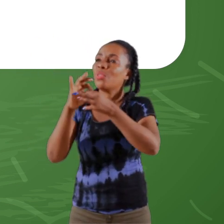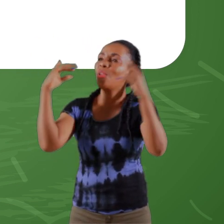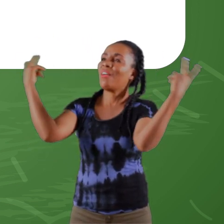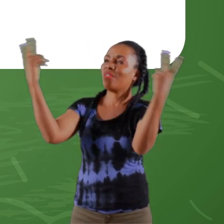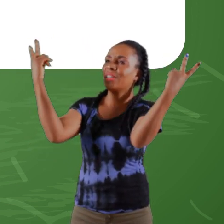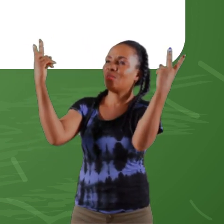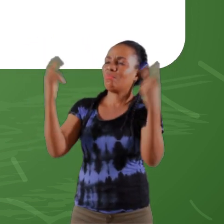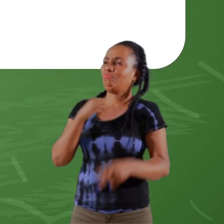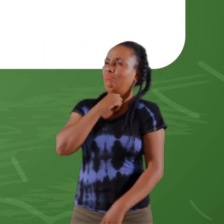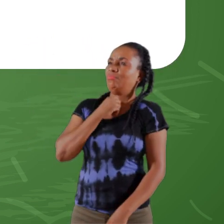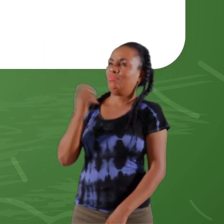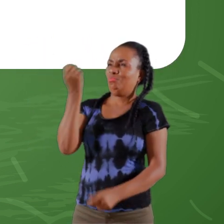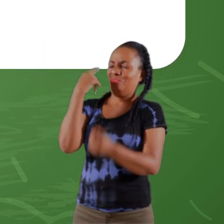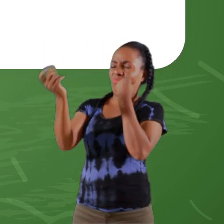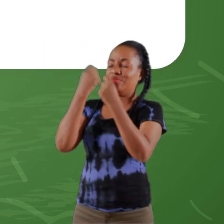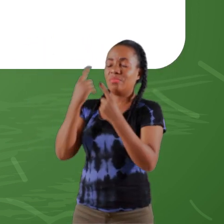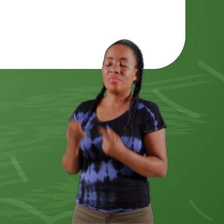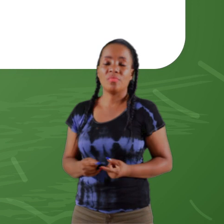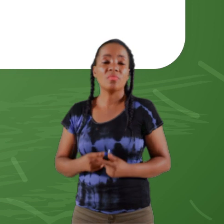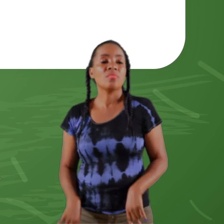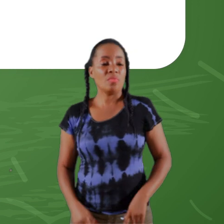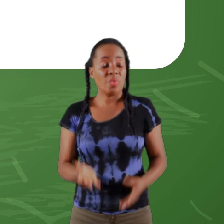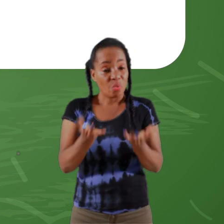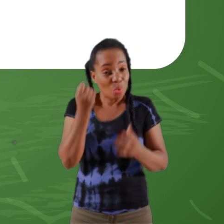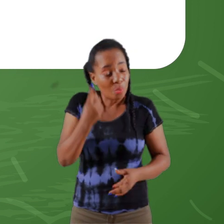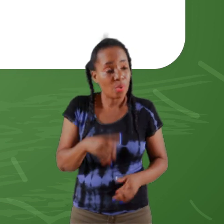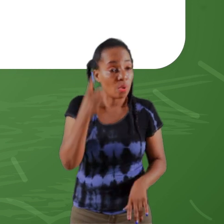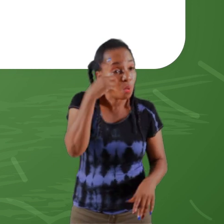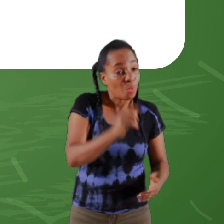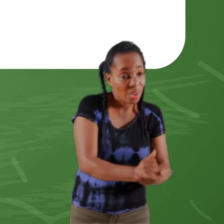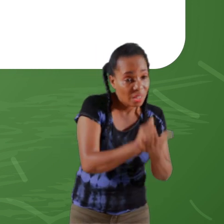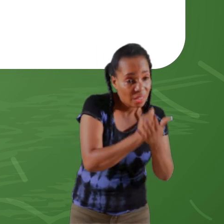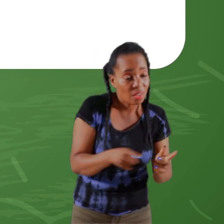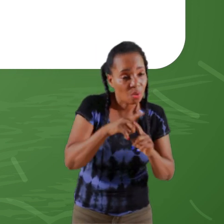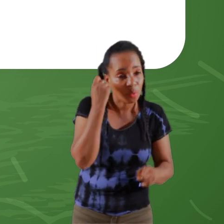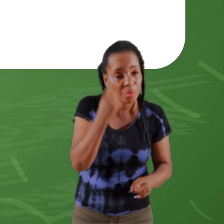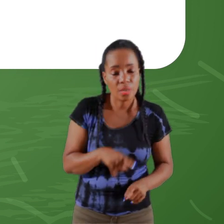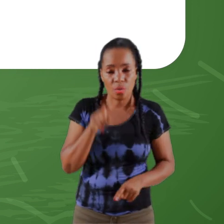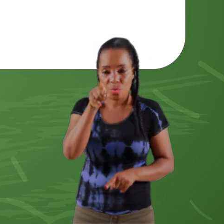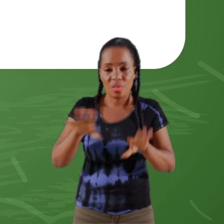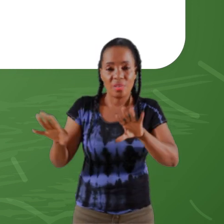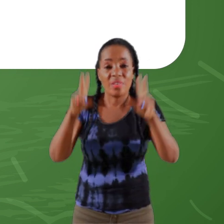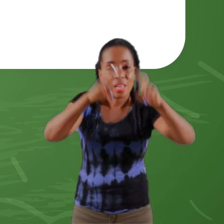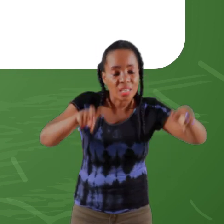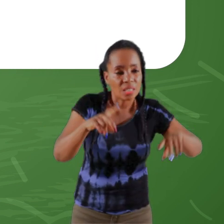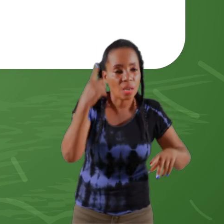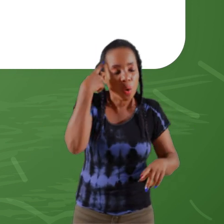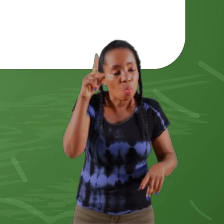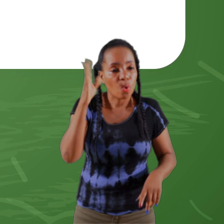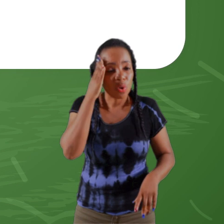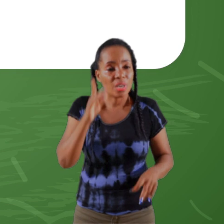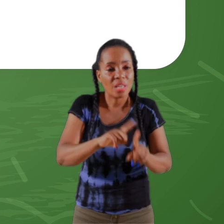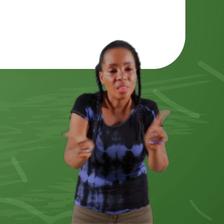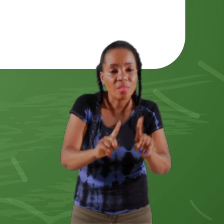veut avoir des explications. Pour l'aider, vous menez des recherches pour identifier les différents